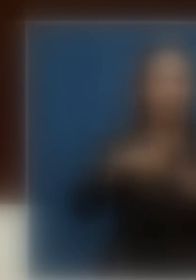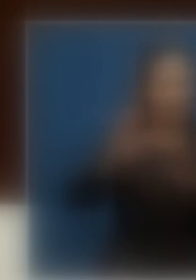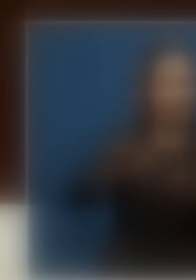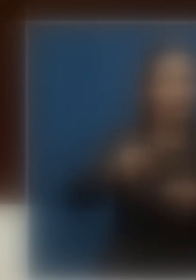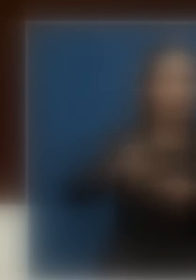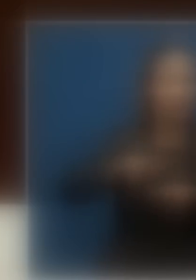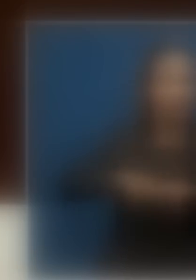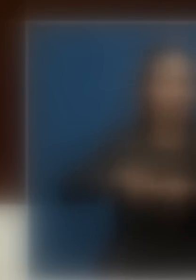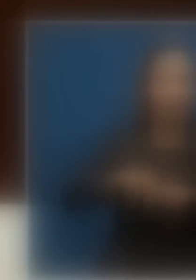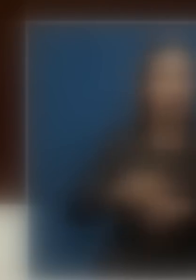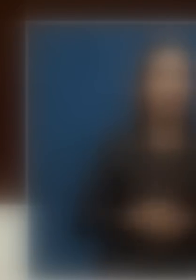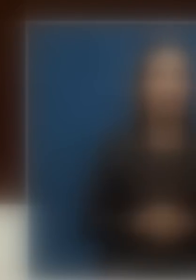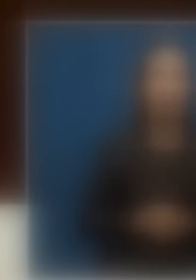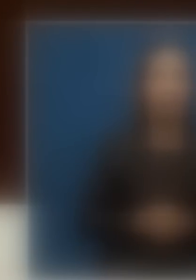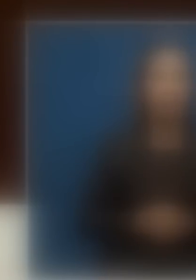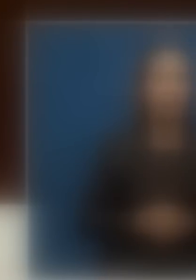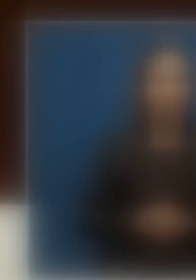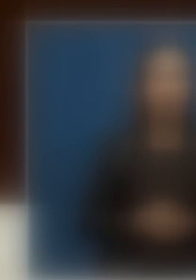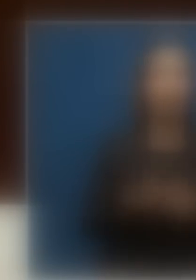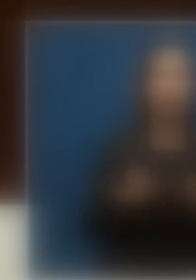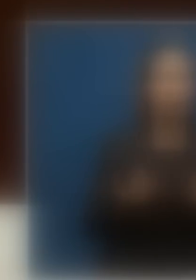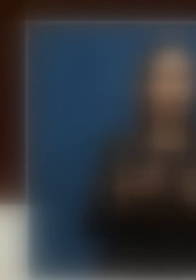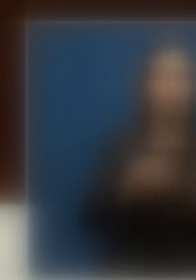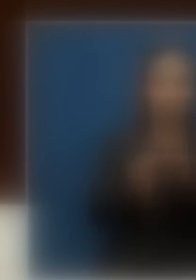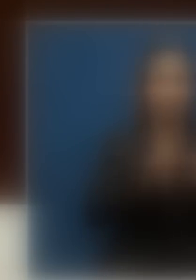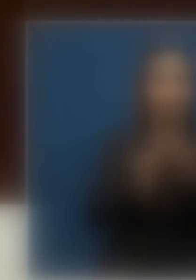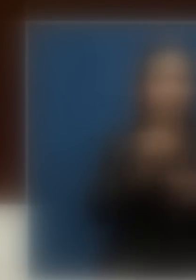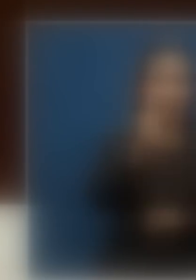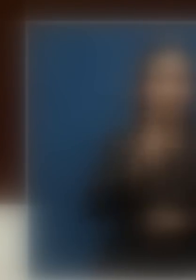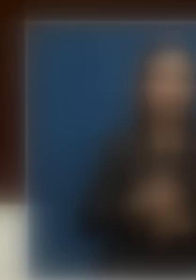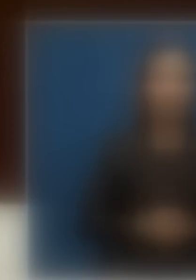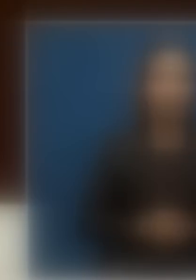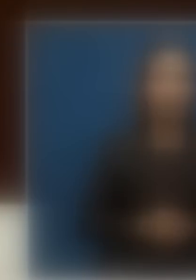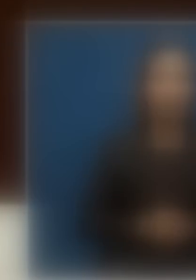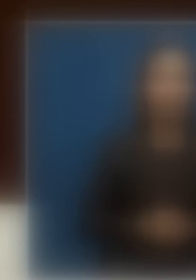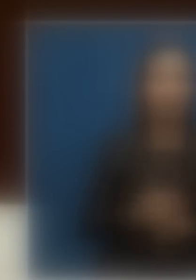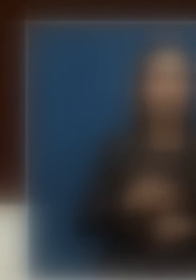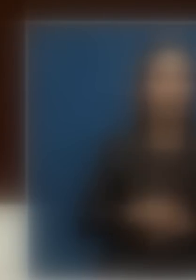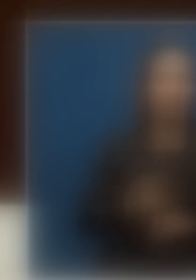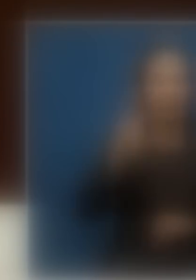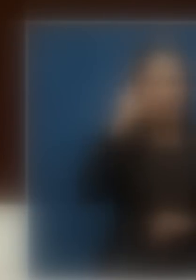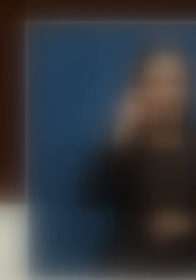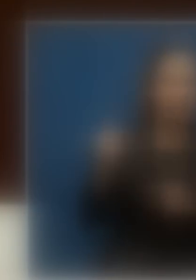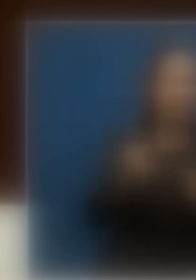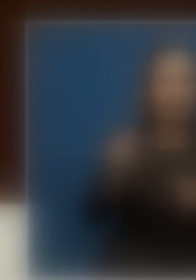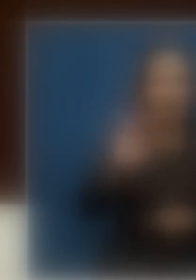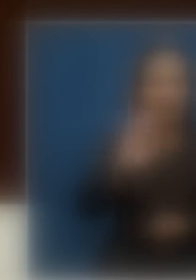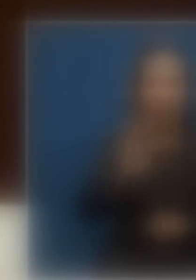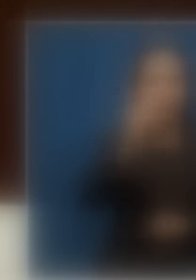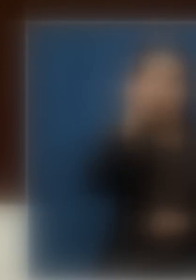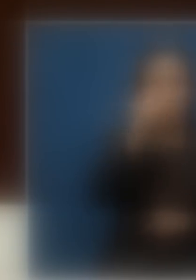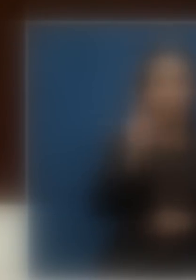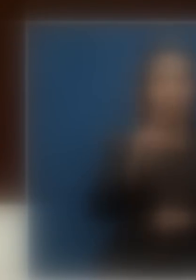ครับแล้วท่านจะไปเถียงกับท่านกิติศักดิ์เดี๋ยวผมจะให้ชี้แจงครับนะครับท่านอย่าเอาชนะผมเลยนะครับผมไม่ได้มี